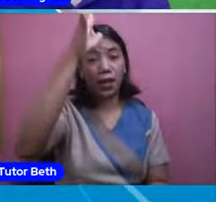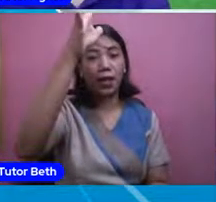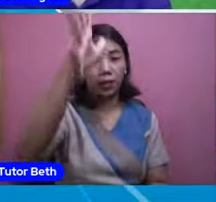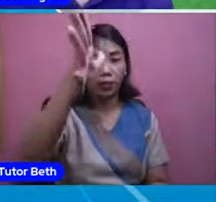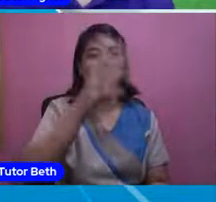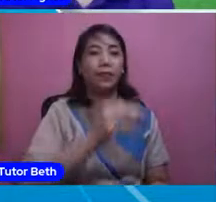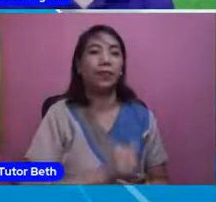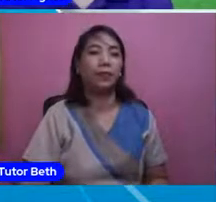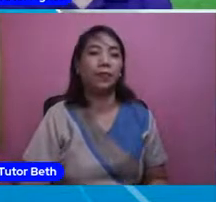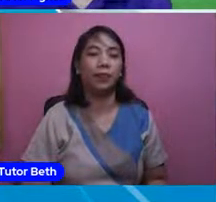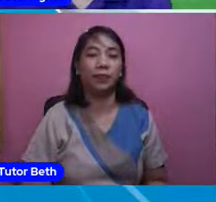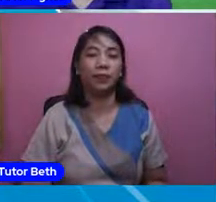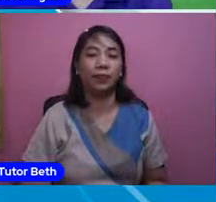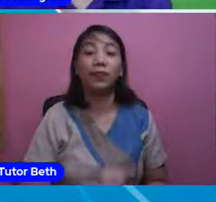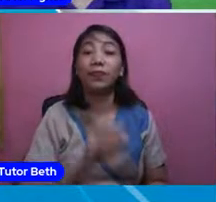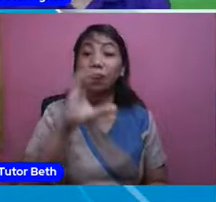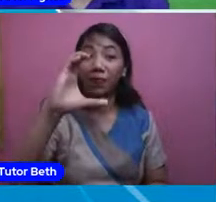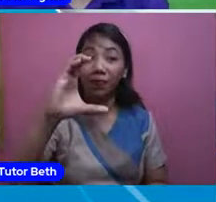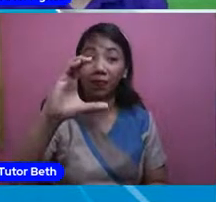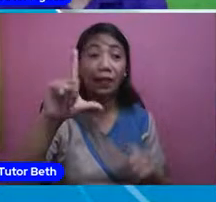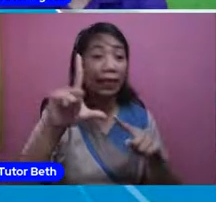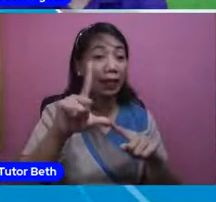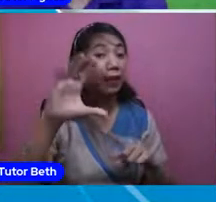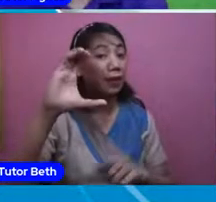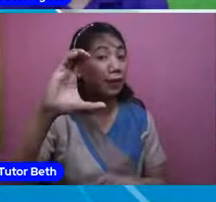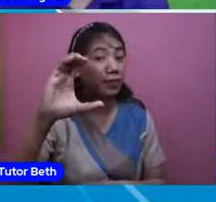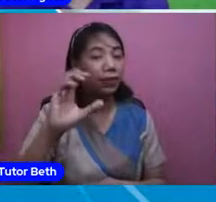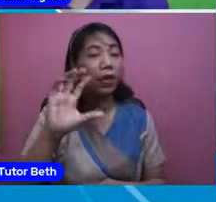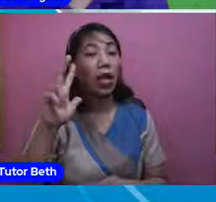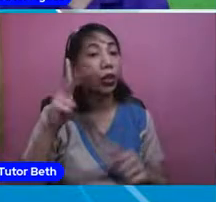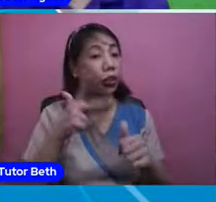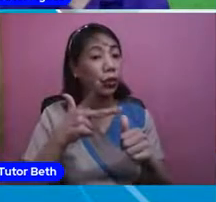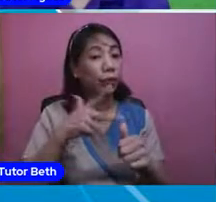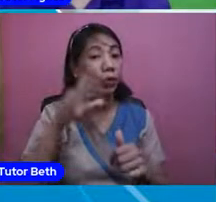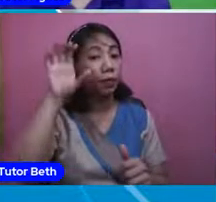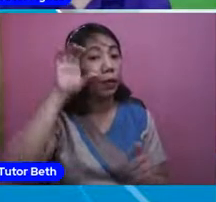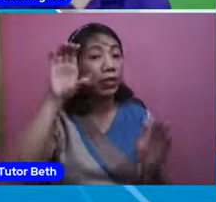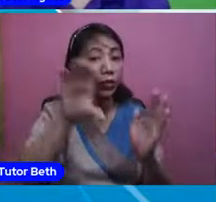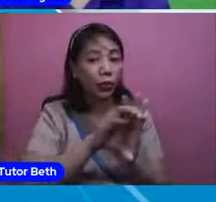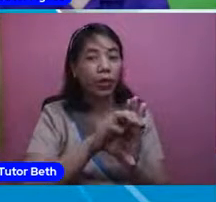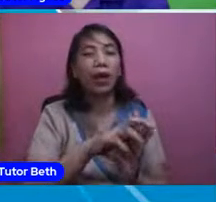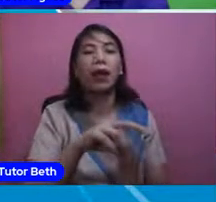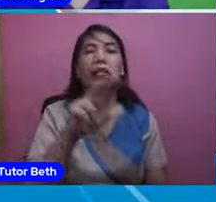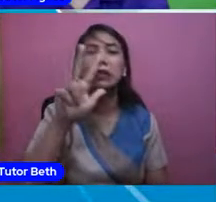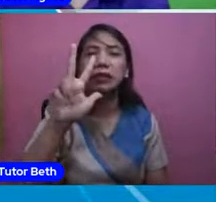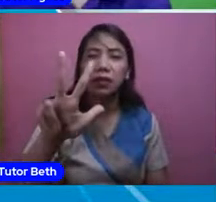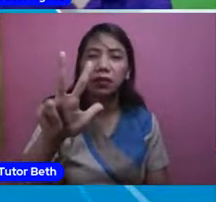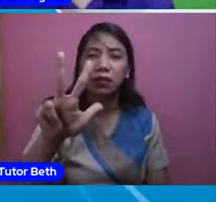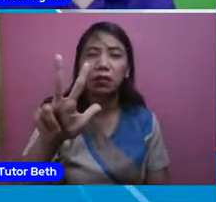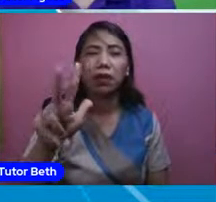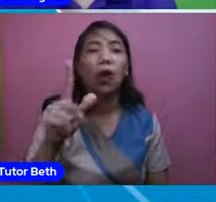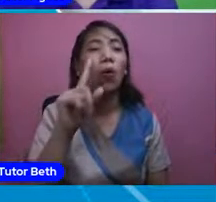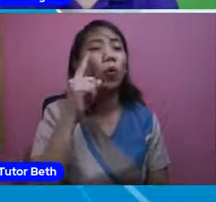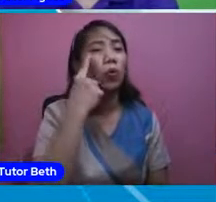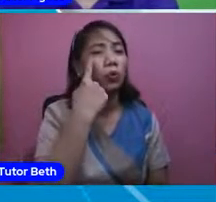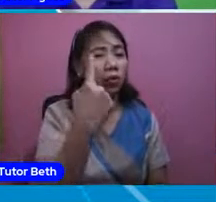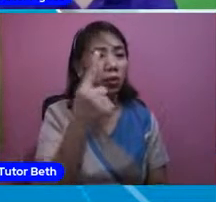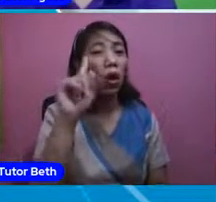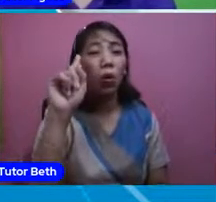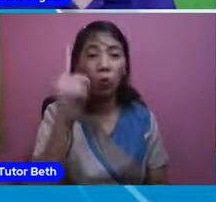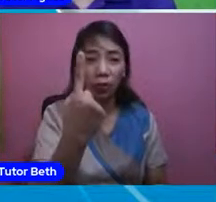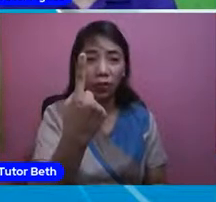Okay, ang letter C naman, binubuo lang sila ng tatlo. Nag-iisa lang siyang anak. So, ang gagawin